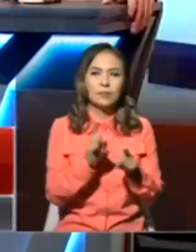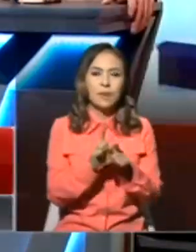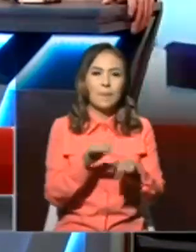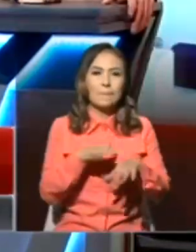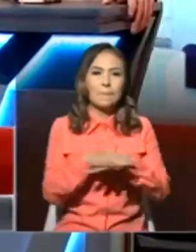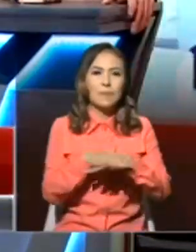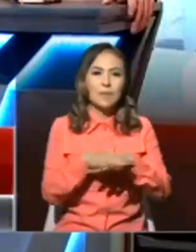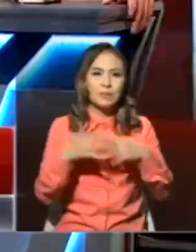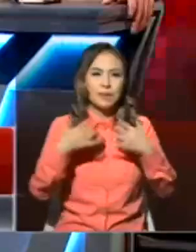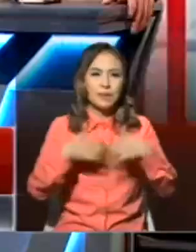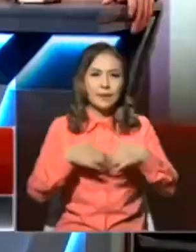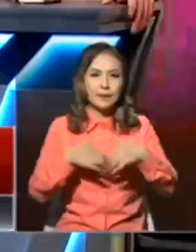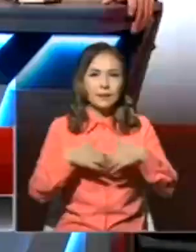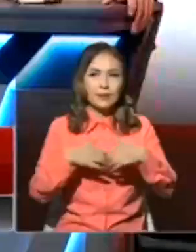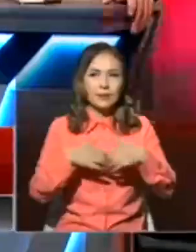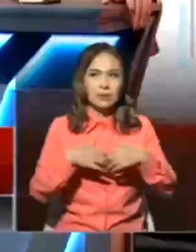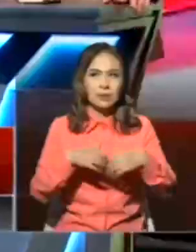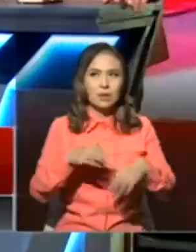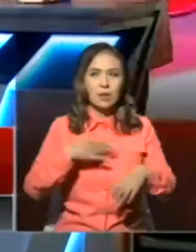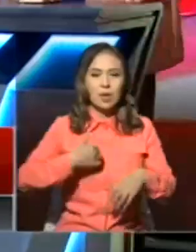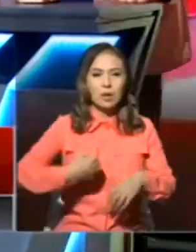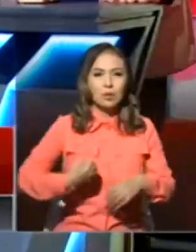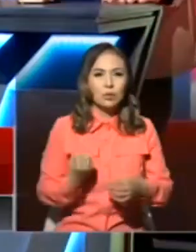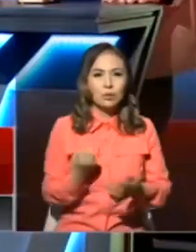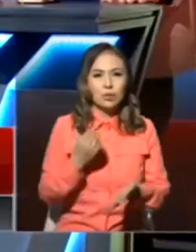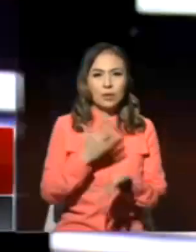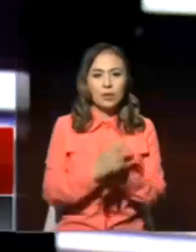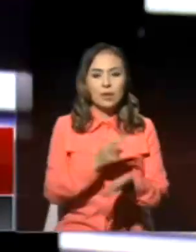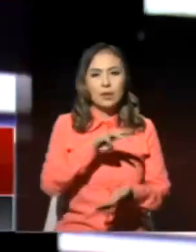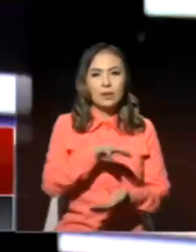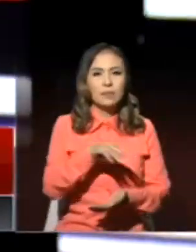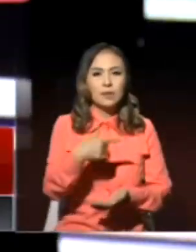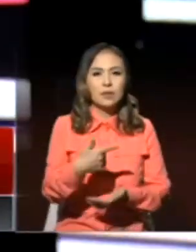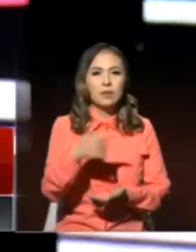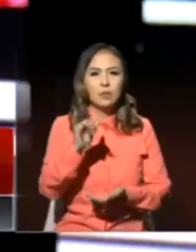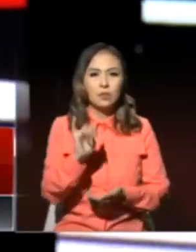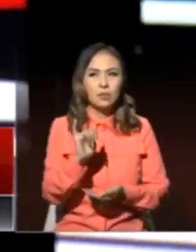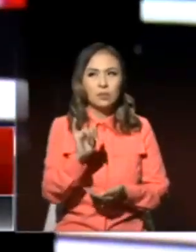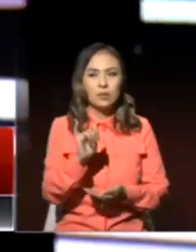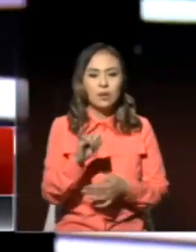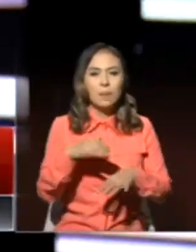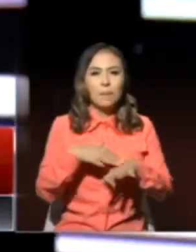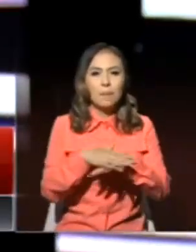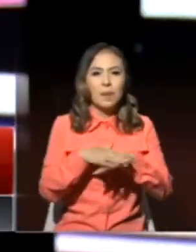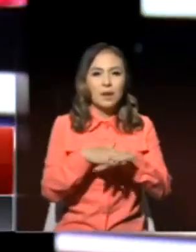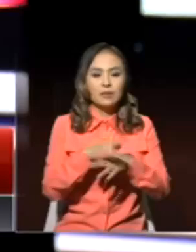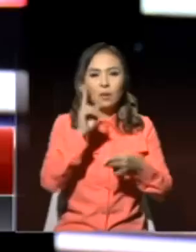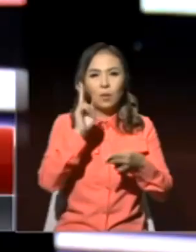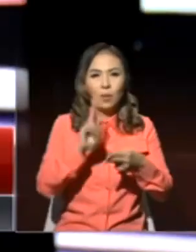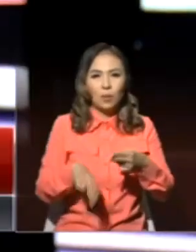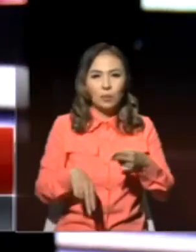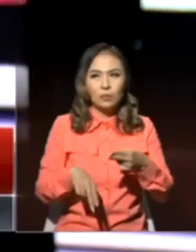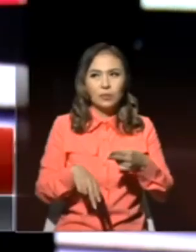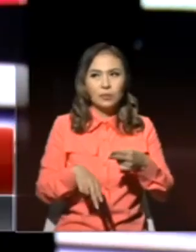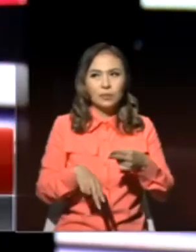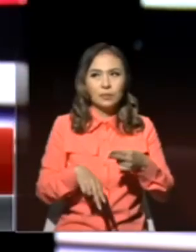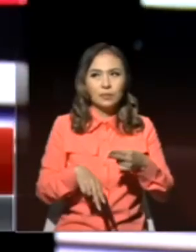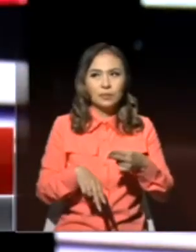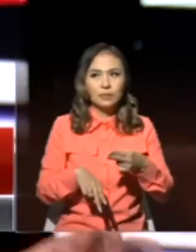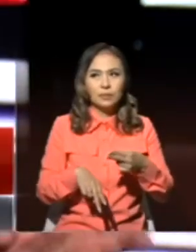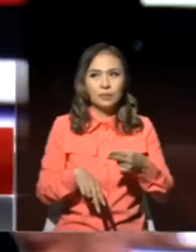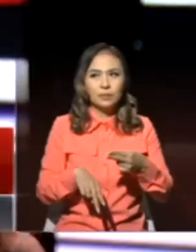математикалық есеп. Менің достарым бар, МГУ-да математика факультетін бітірген. Сол МГУ-да оқып жүрген кезде